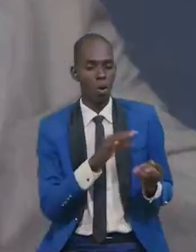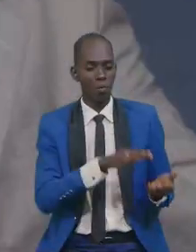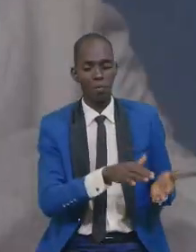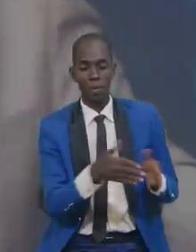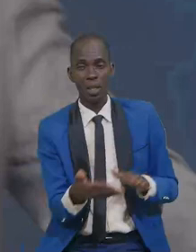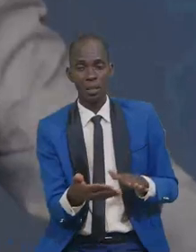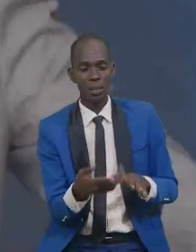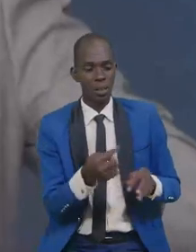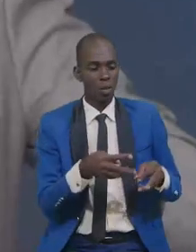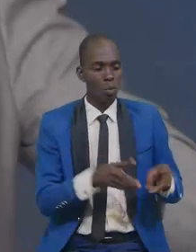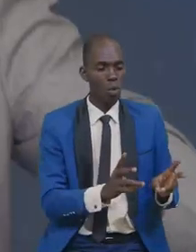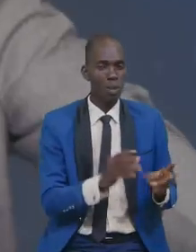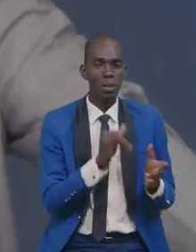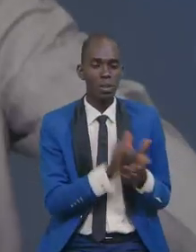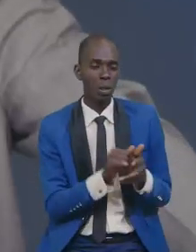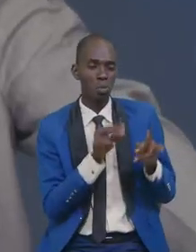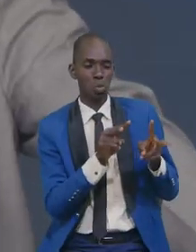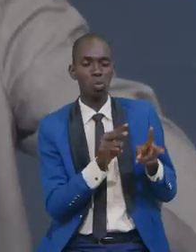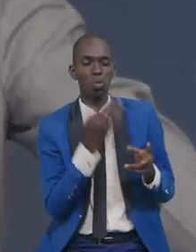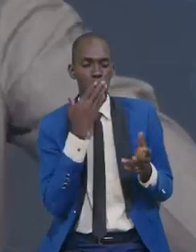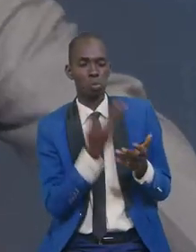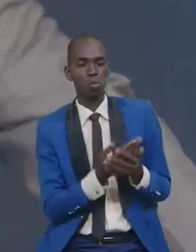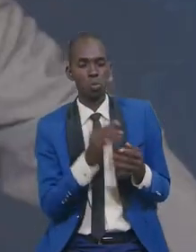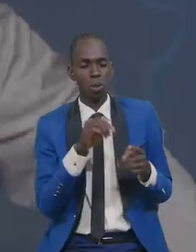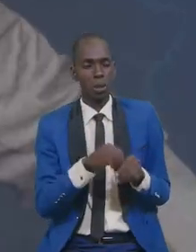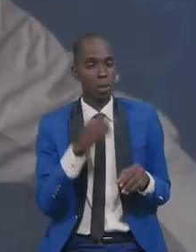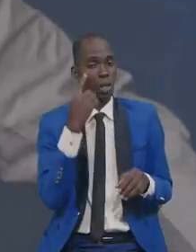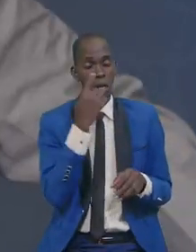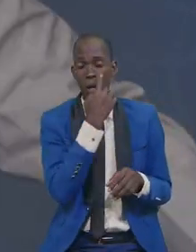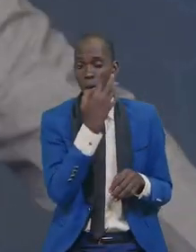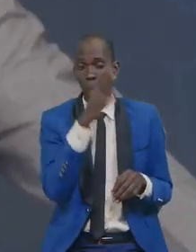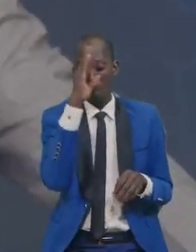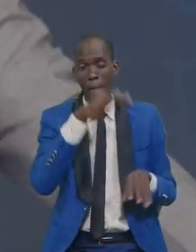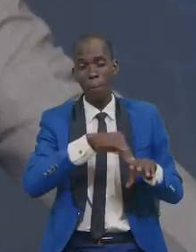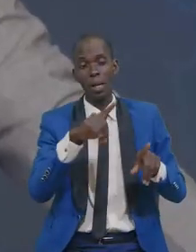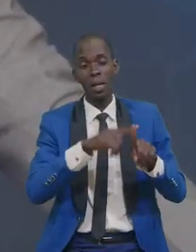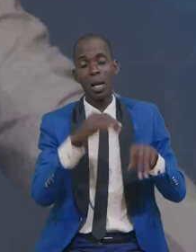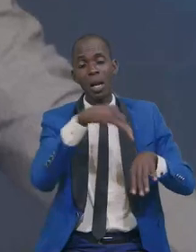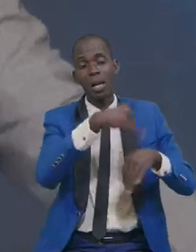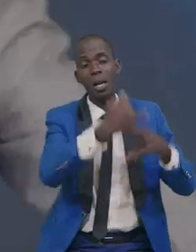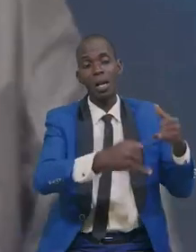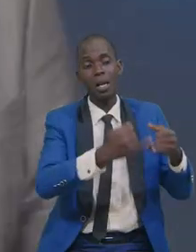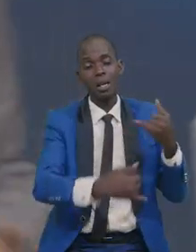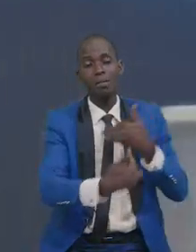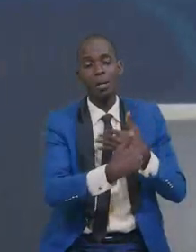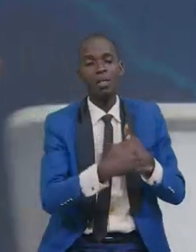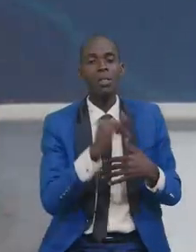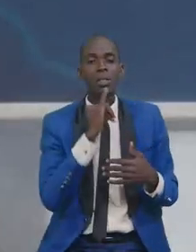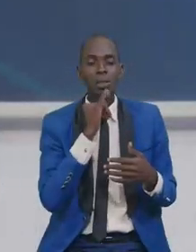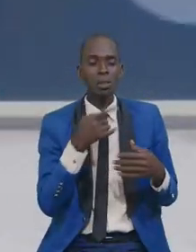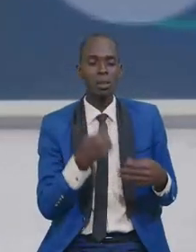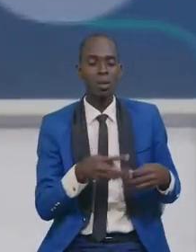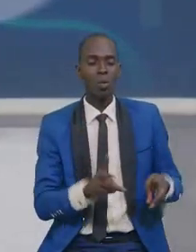La voix de la mort, la voix qui semble juste à un homme, mais la fin est celle